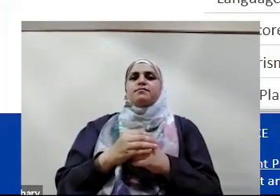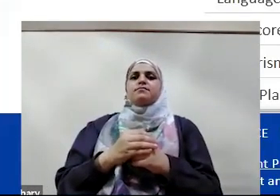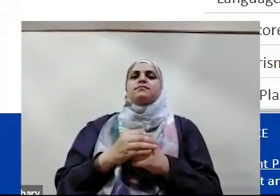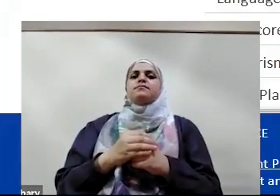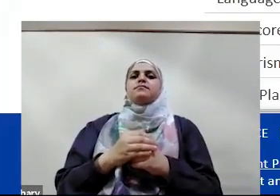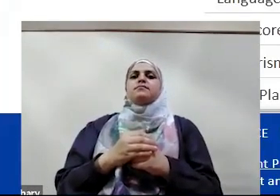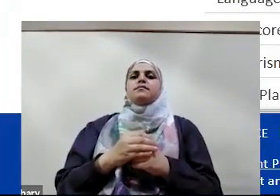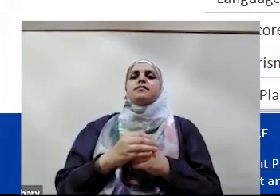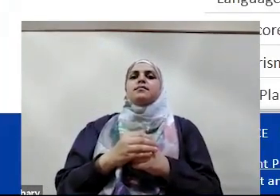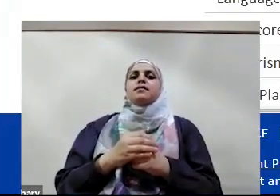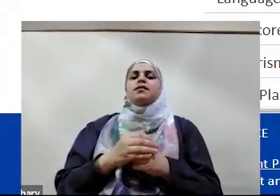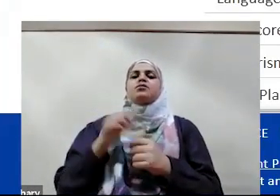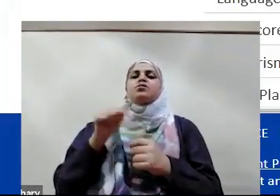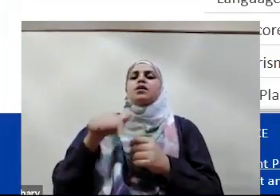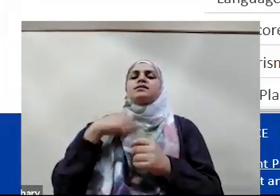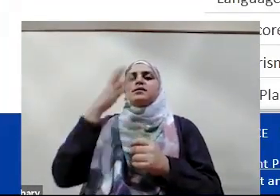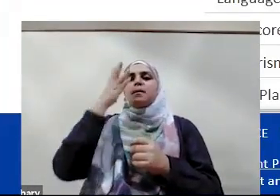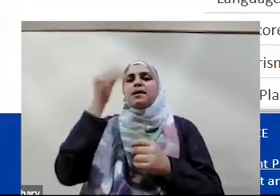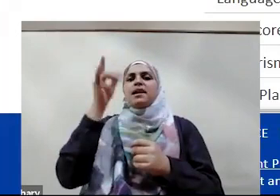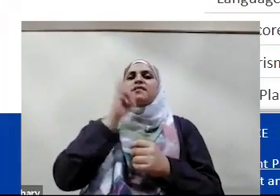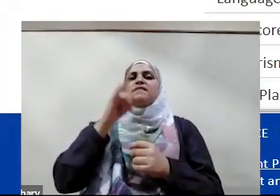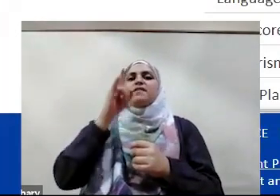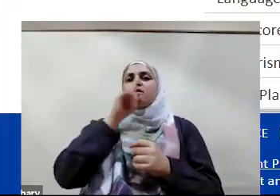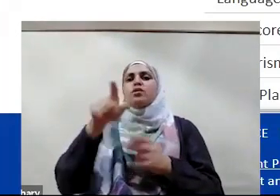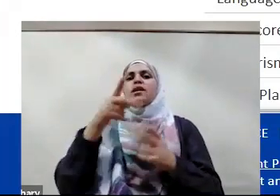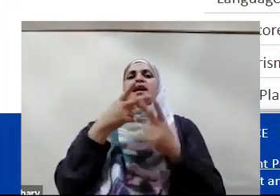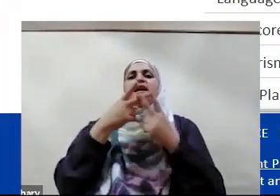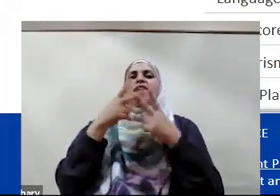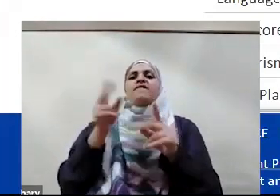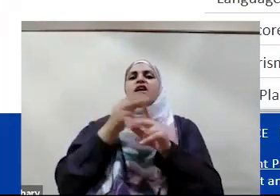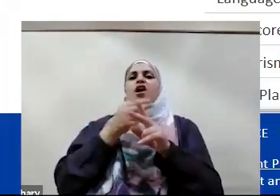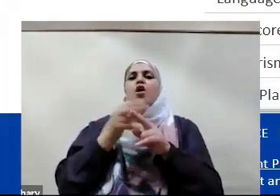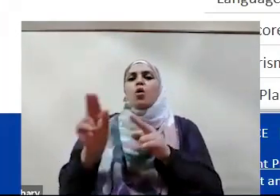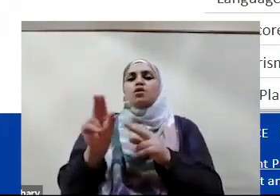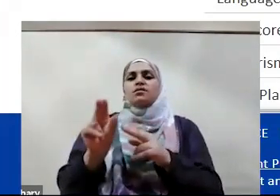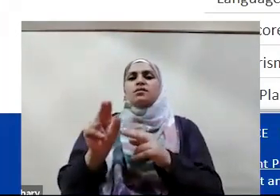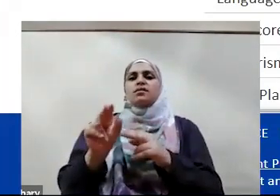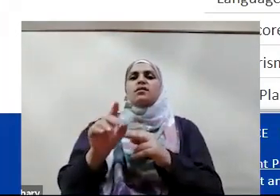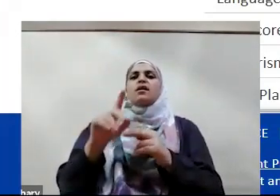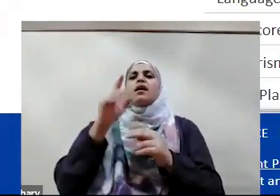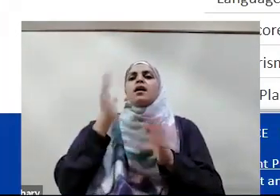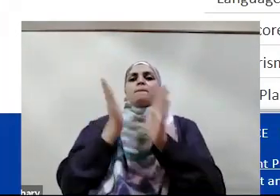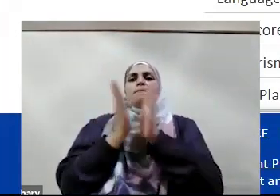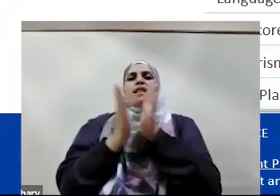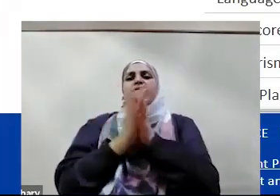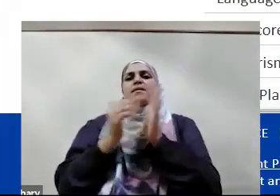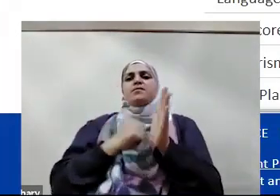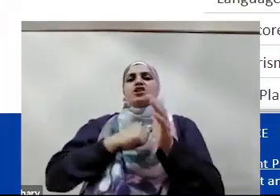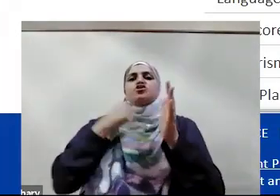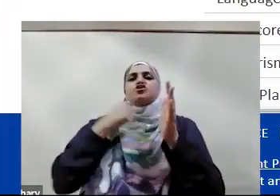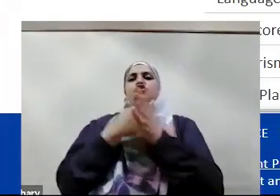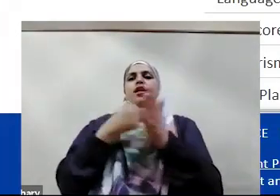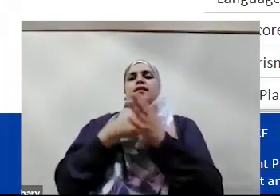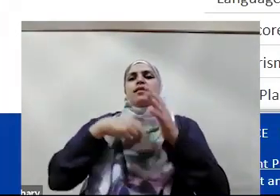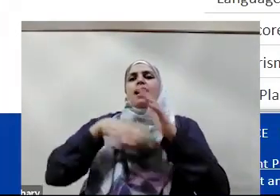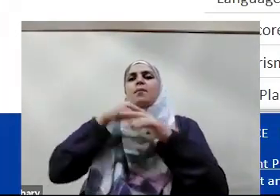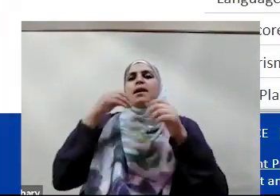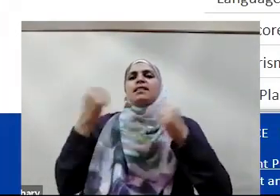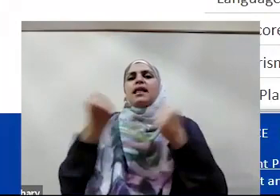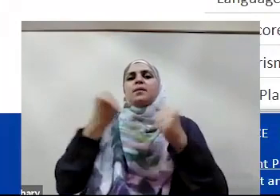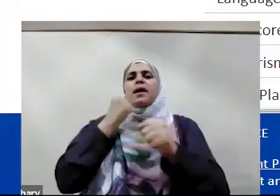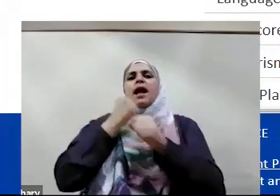بما إن احنا في منحة الفنون، هيفتح لنا جزء للبورتفوليو، أو إن أنا أحط